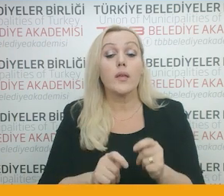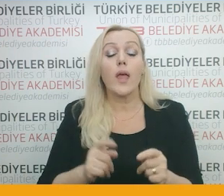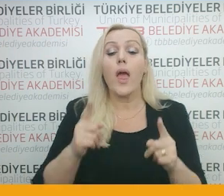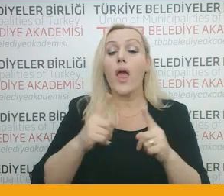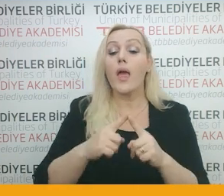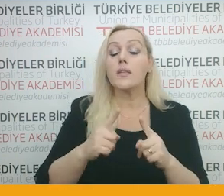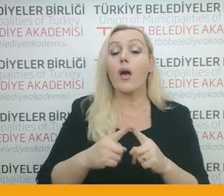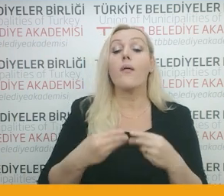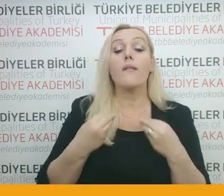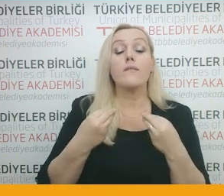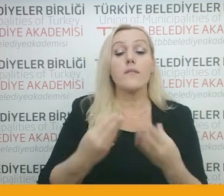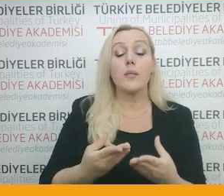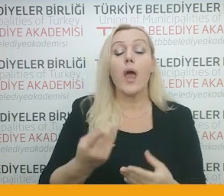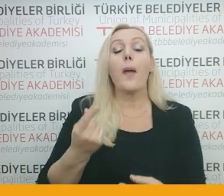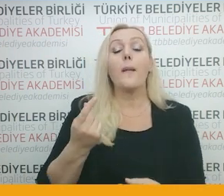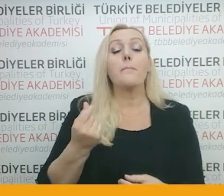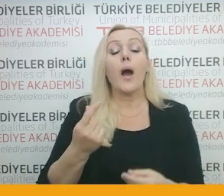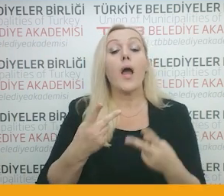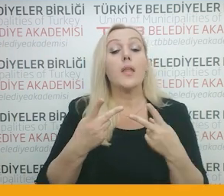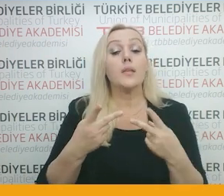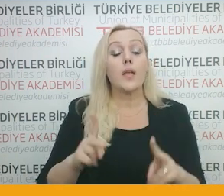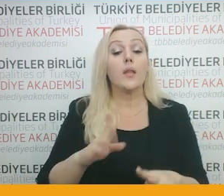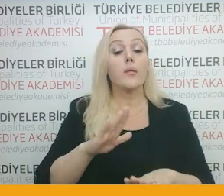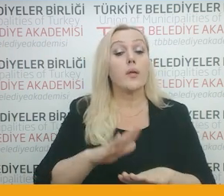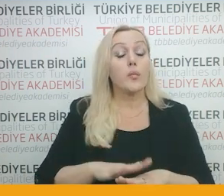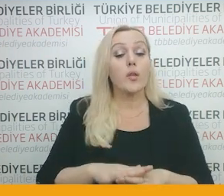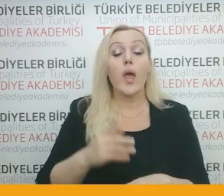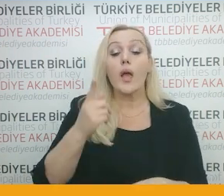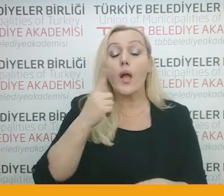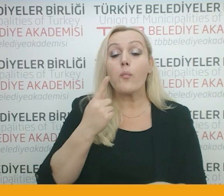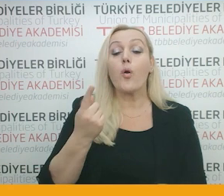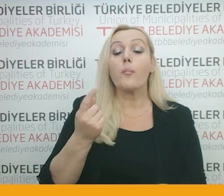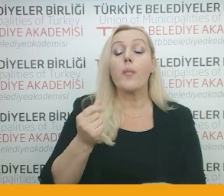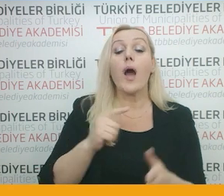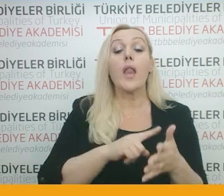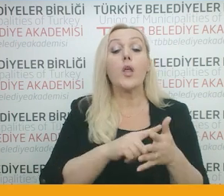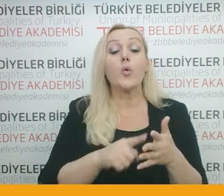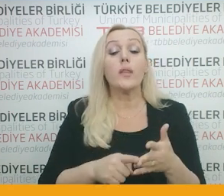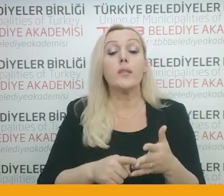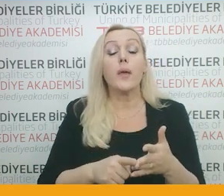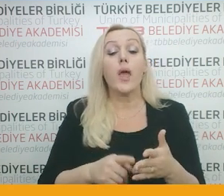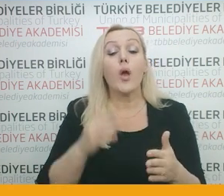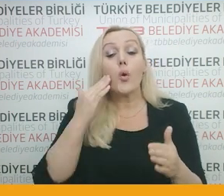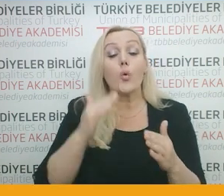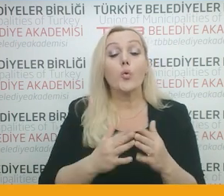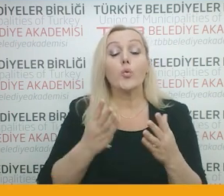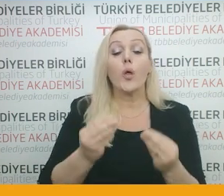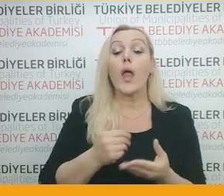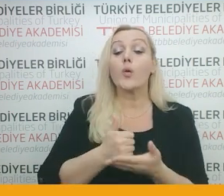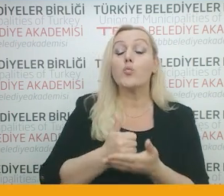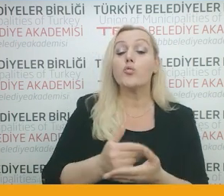hesap verebilirliğini, mali saydamlığı sağlamak üzere kamu mali yönetiminin yapısını, işleyişini, kamu bütçelerinin